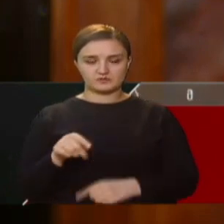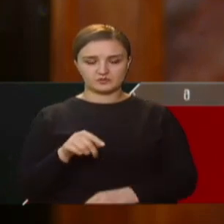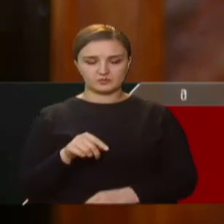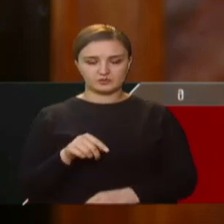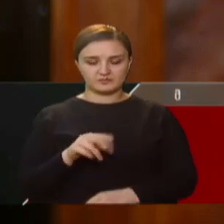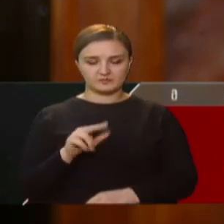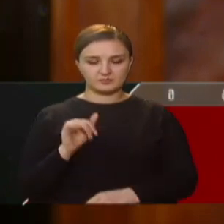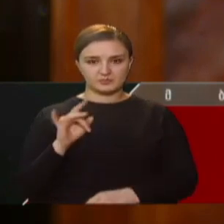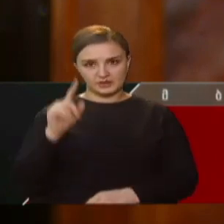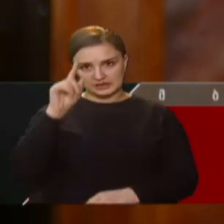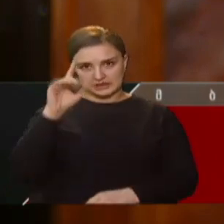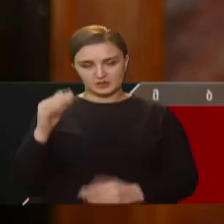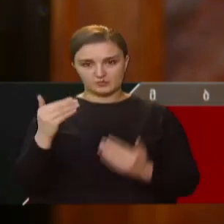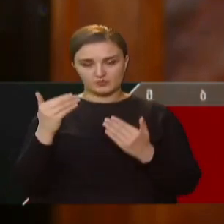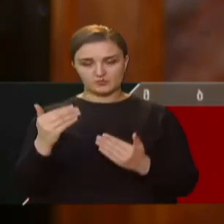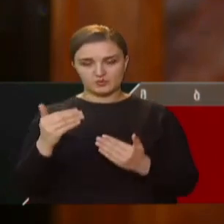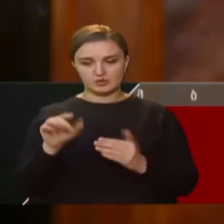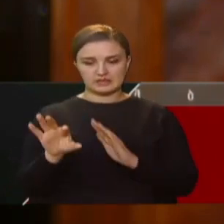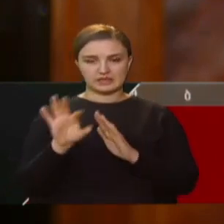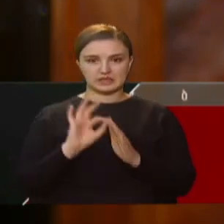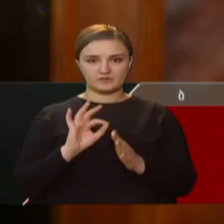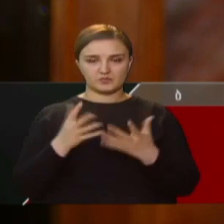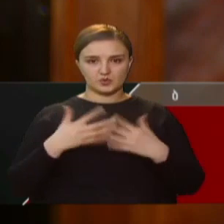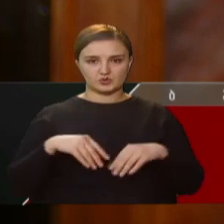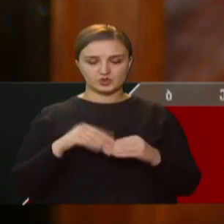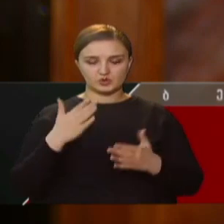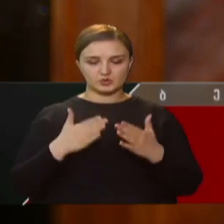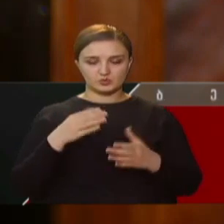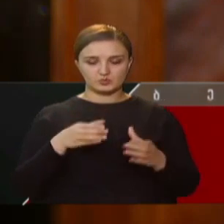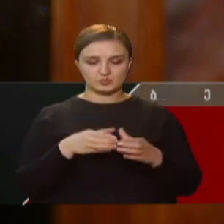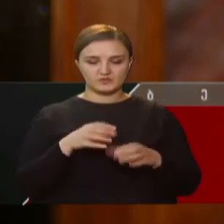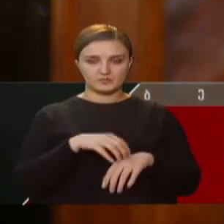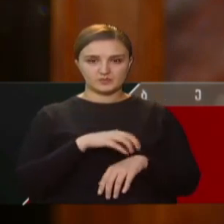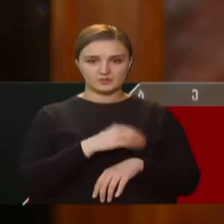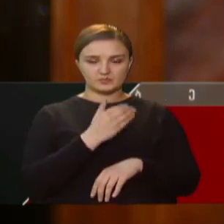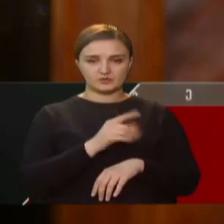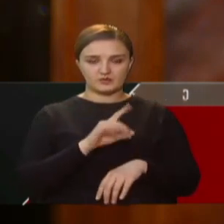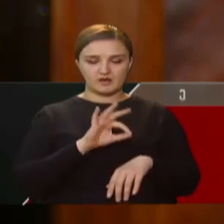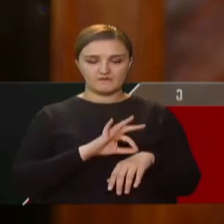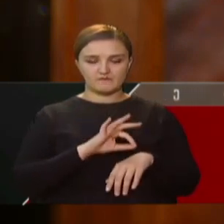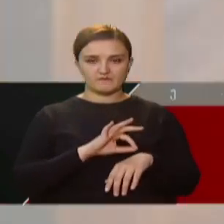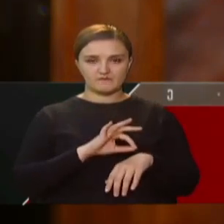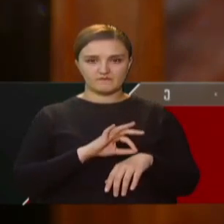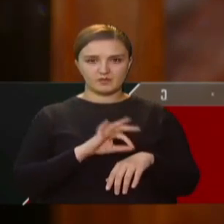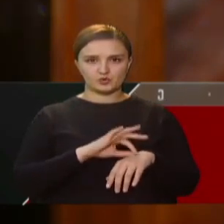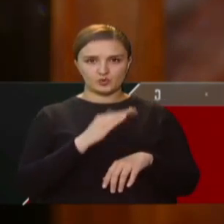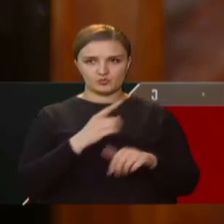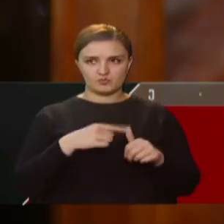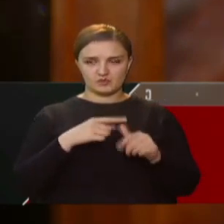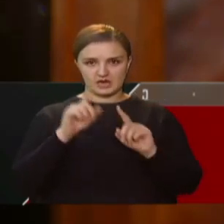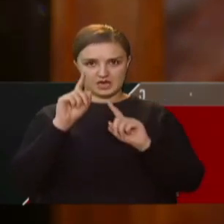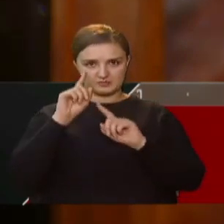ლობისტების და პიარშიკების, ეგრეთ წოდებულების დაქირავება ოჯახის თუ პარტიის მიერ, რომლებსაც ავადმყოფობა უნდა გაეპიარებინათ. ეს